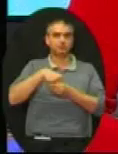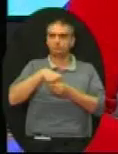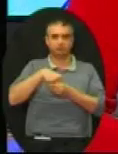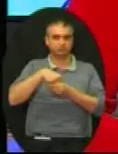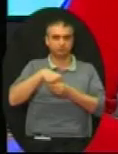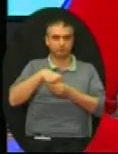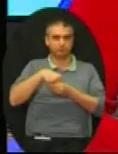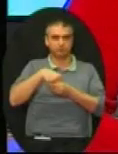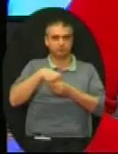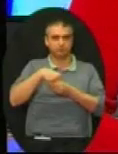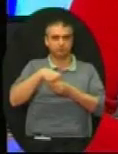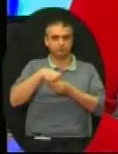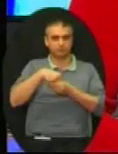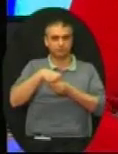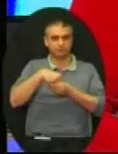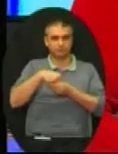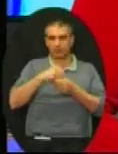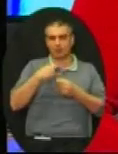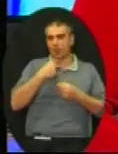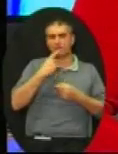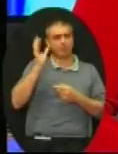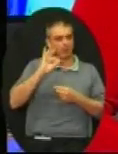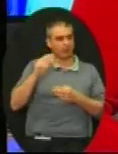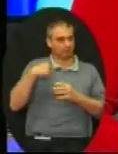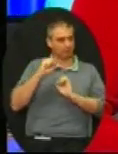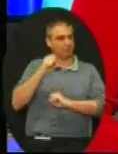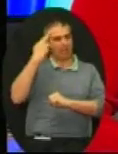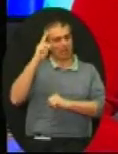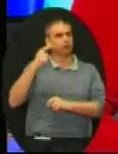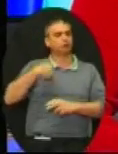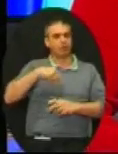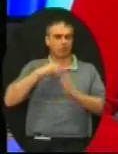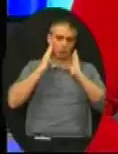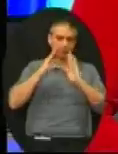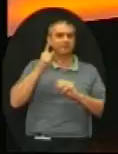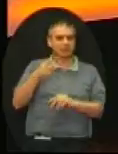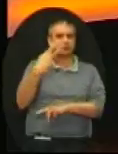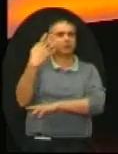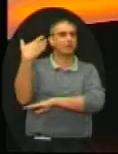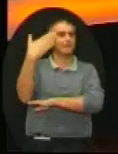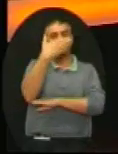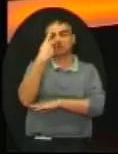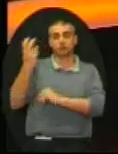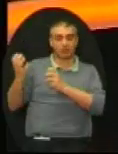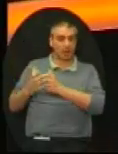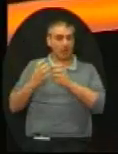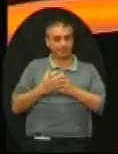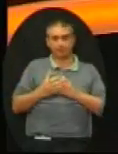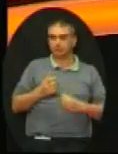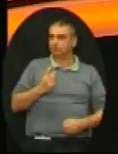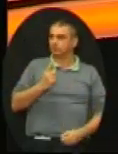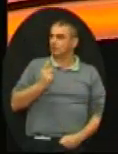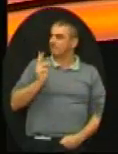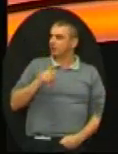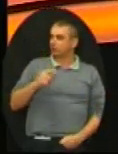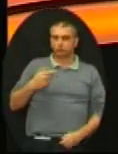מעולם לא כפרתי ברעיון הבסיסי שאנחנו מאמינים בו, והוא שתי מדינות לשני אבל עמים. אבל כשיש